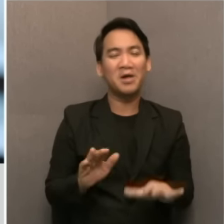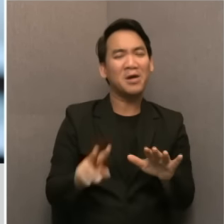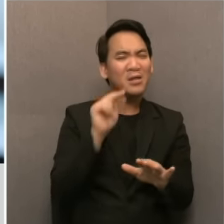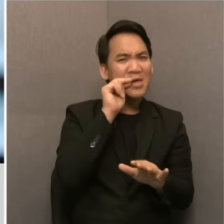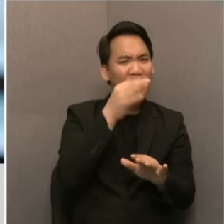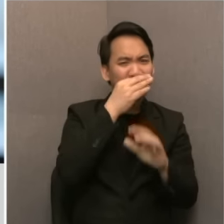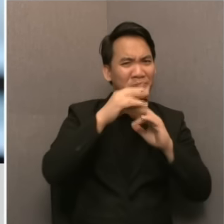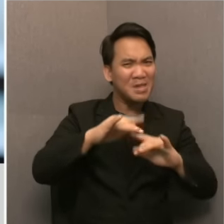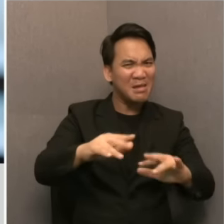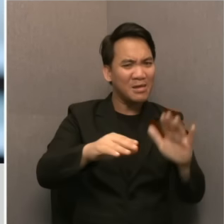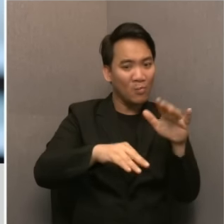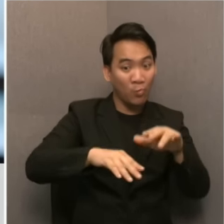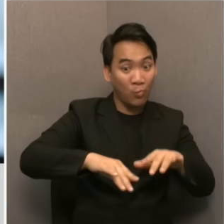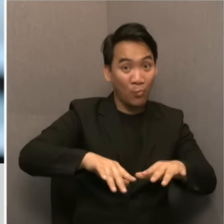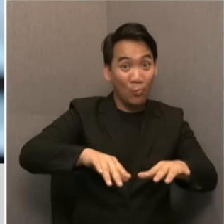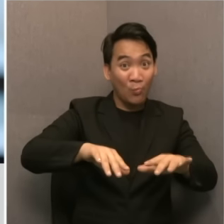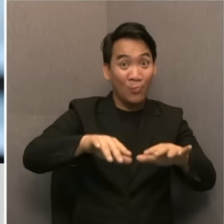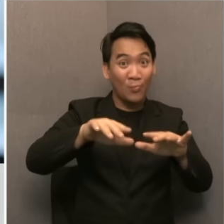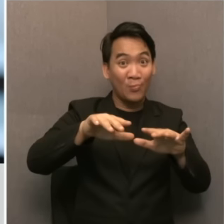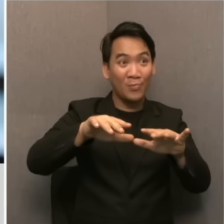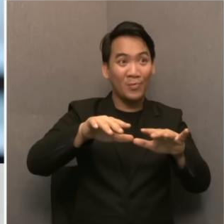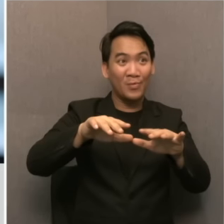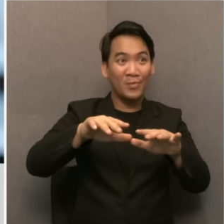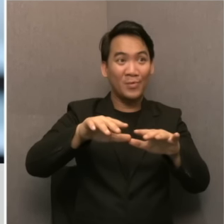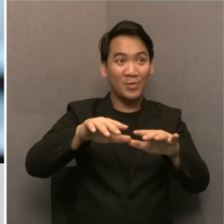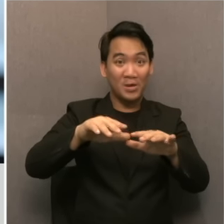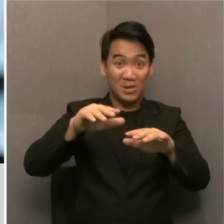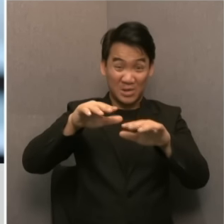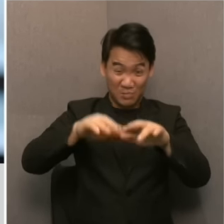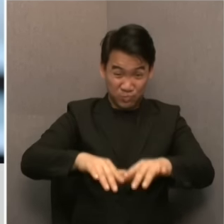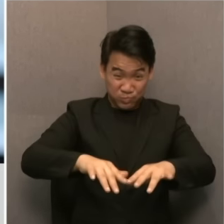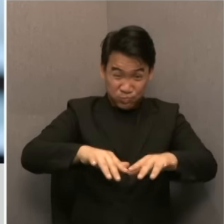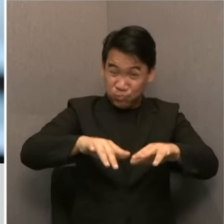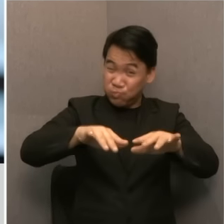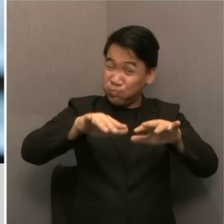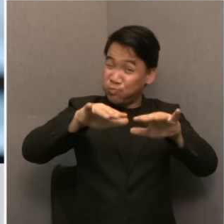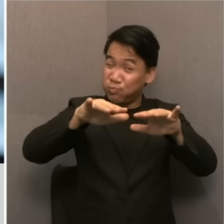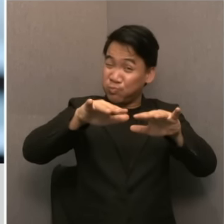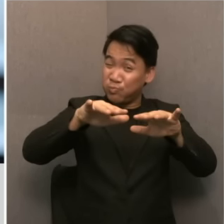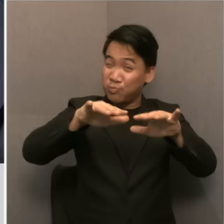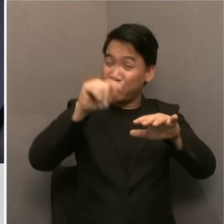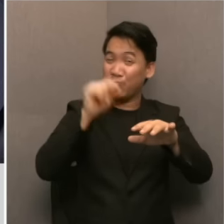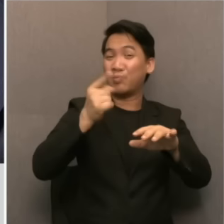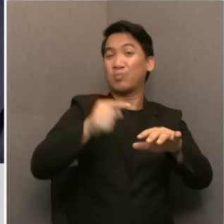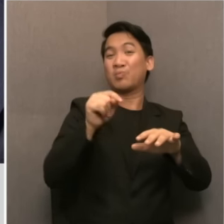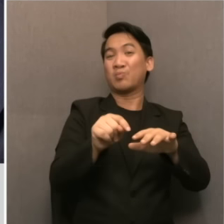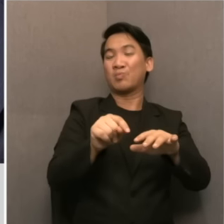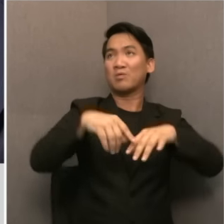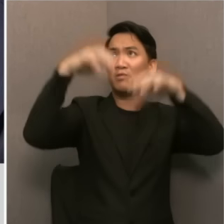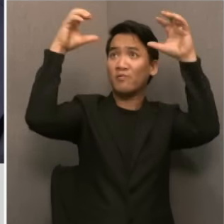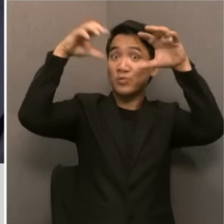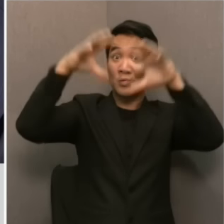นสูงนะครับมันก็อาจจะยังไม่ถึงกับมีน้ำท่วมขังมากถ้าเกิดว่ากรณีที่ไม่มีฝนมาเติมนะ สูงที่สุ